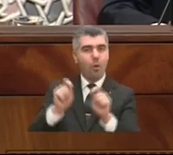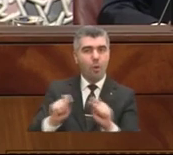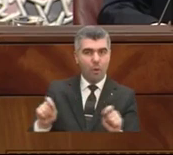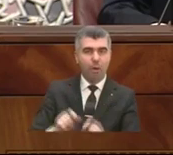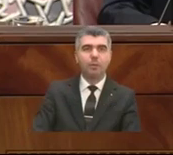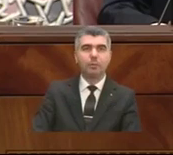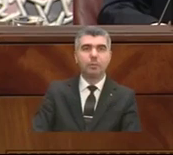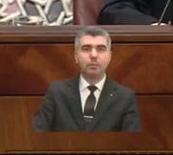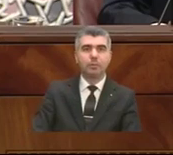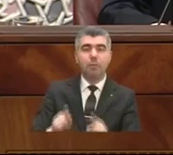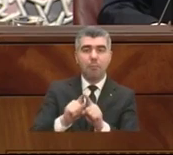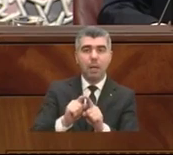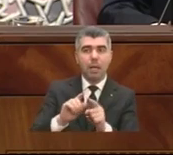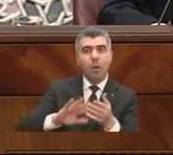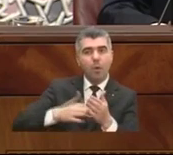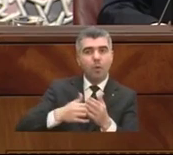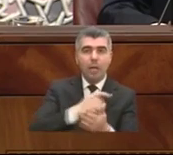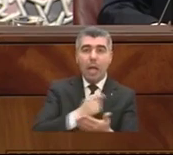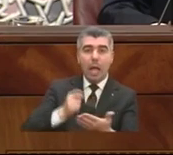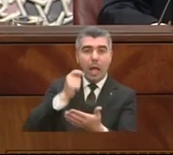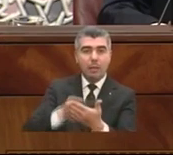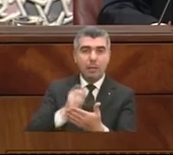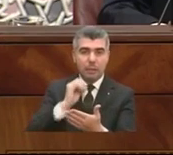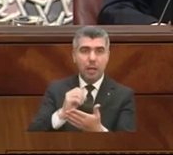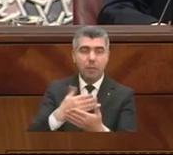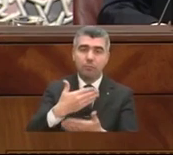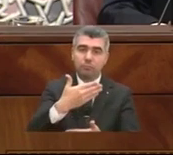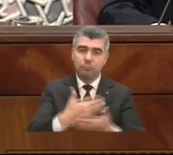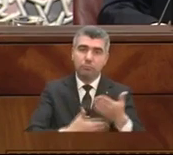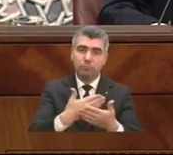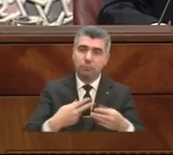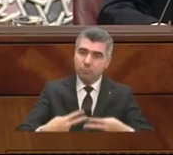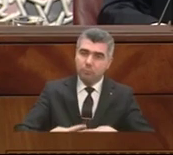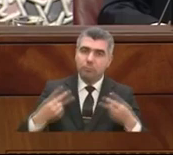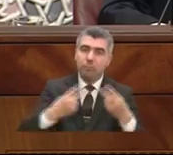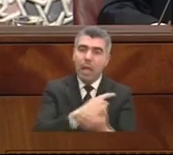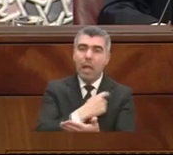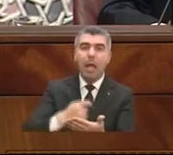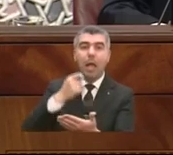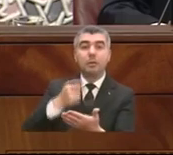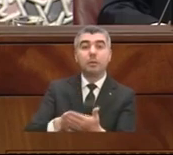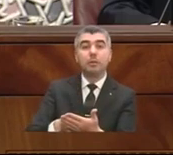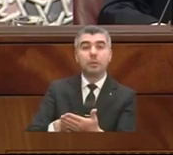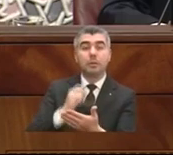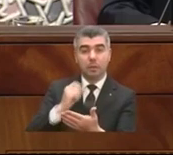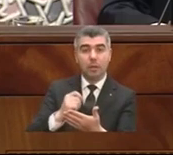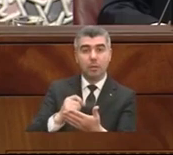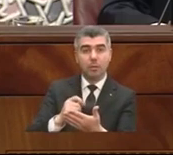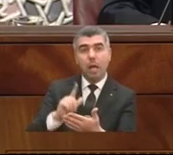وتدخل في باب قضايا الحق العام، وصدرت في شأنها أحكام قضائية في